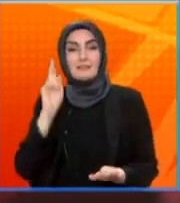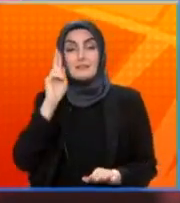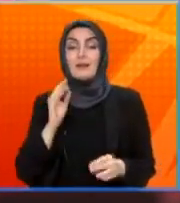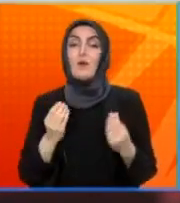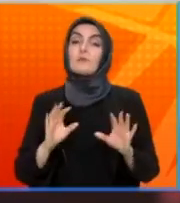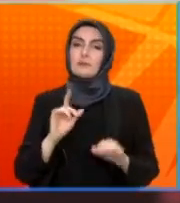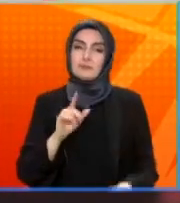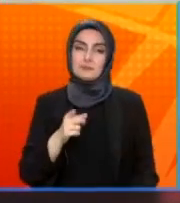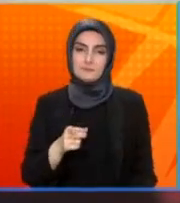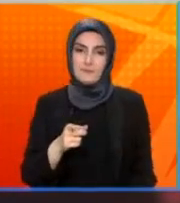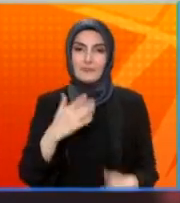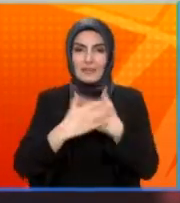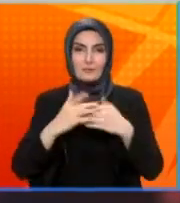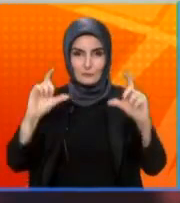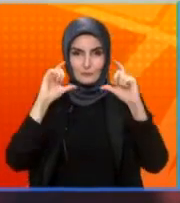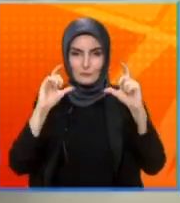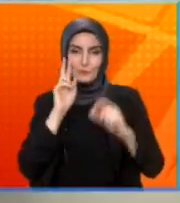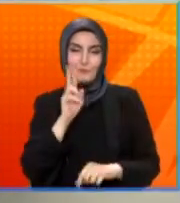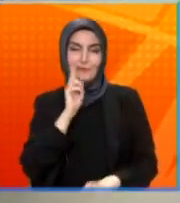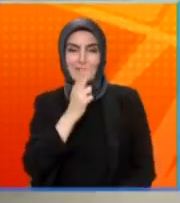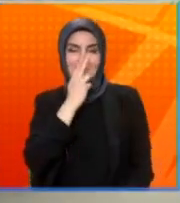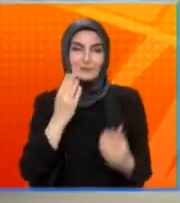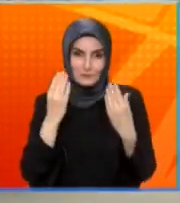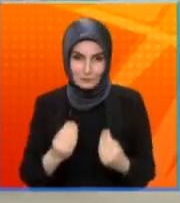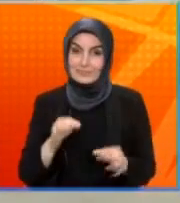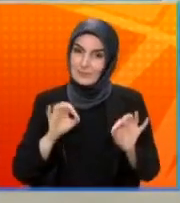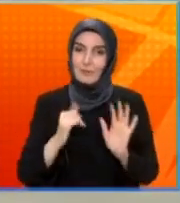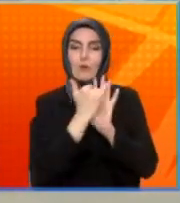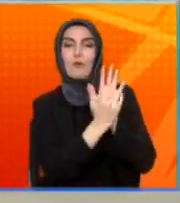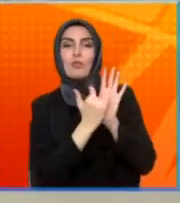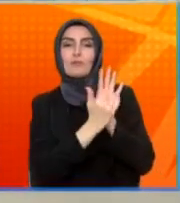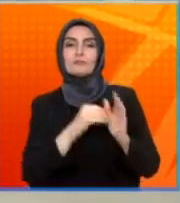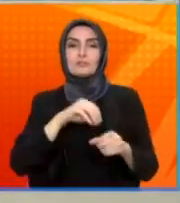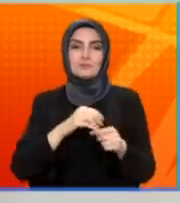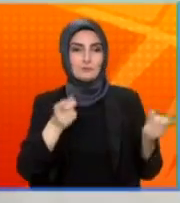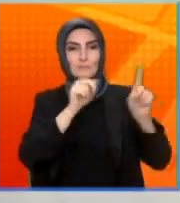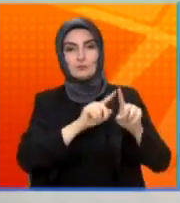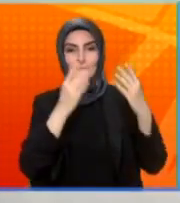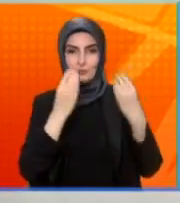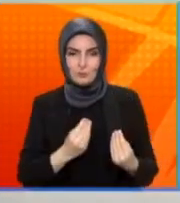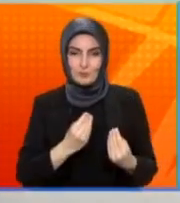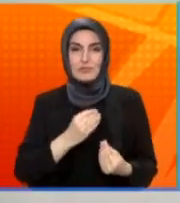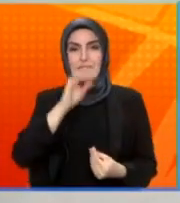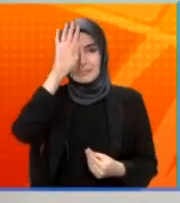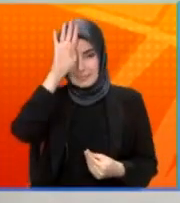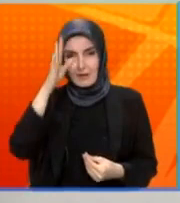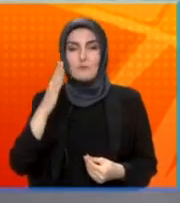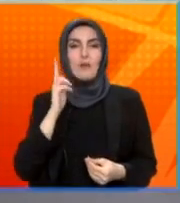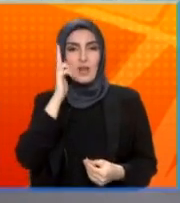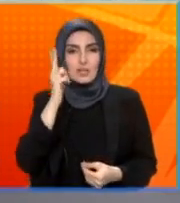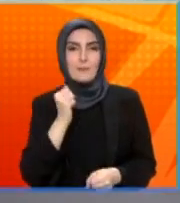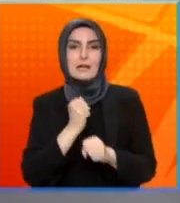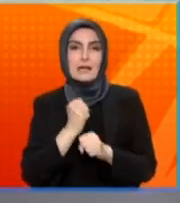görmeye alışık olduğumuz hocalar bu kez YouTube'da buluştu. İstanbul, Ankara, Hacettepe ve Gazi Üniversitesi'nden 4 profesör canlı